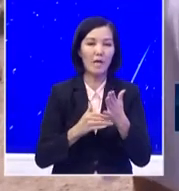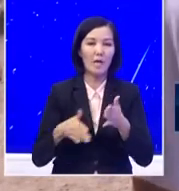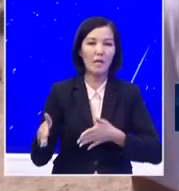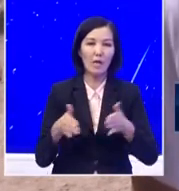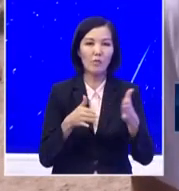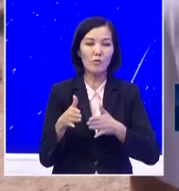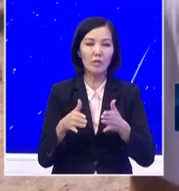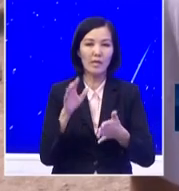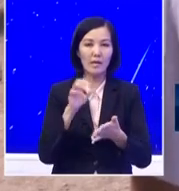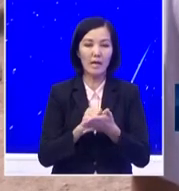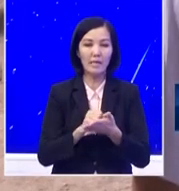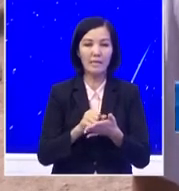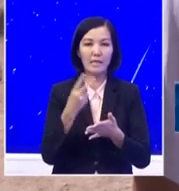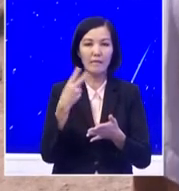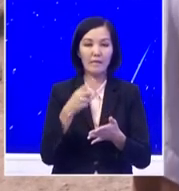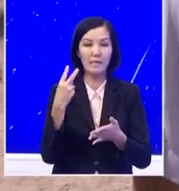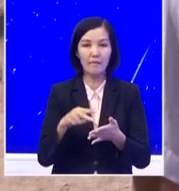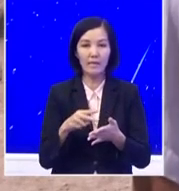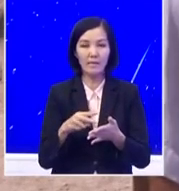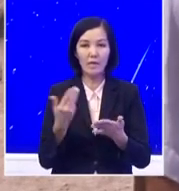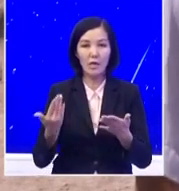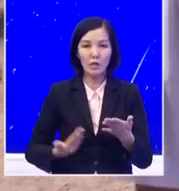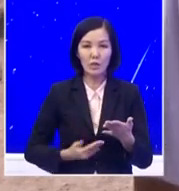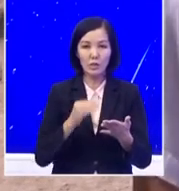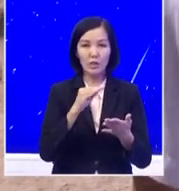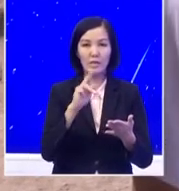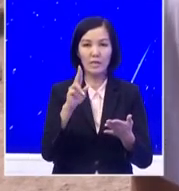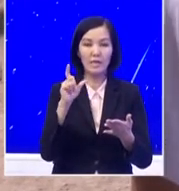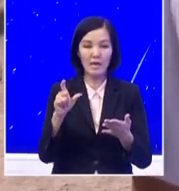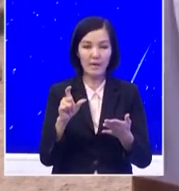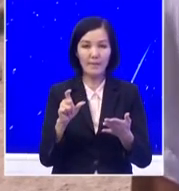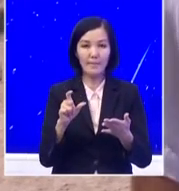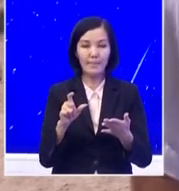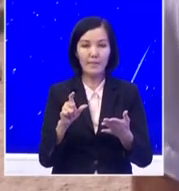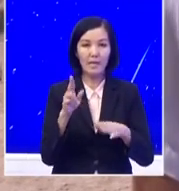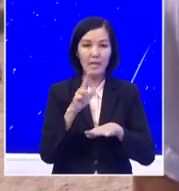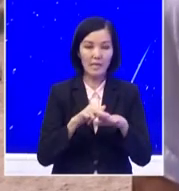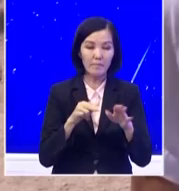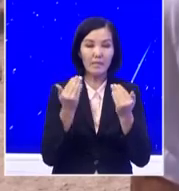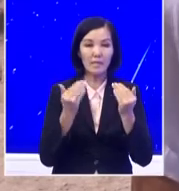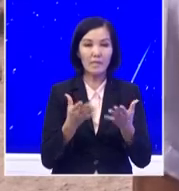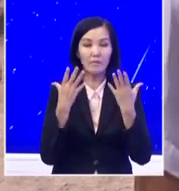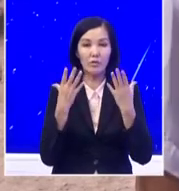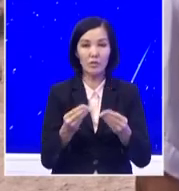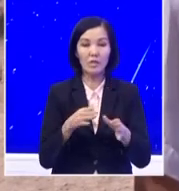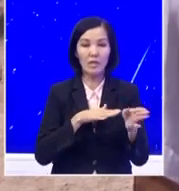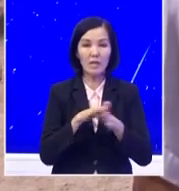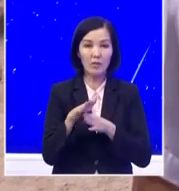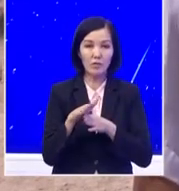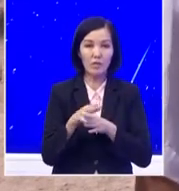занятости 2020». А по линии жилищно-коммунального хозяйства и жилищной инспекции на сегодняшний день реализуется